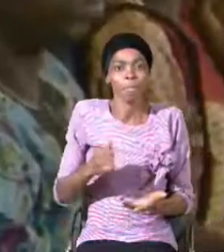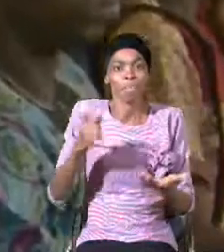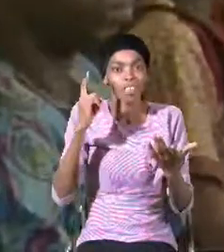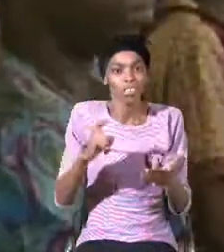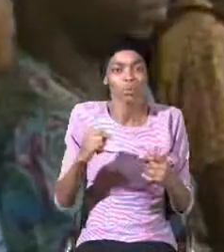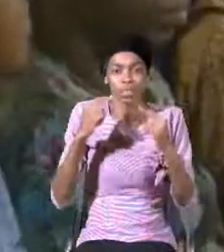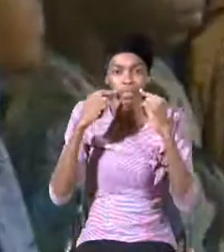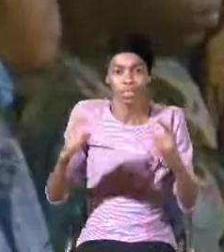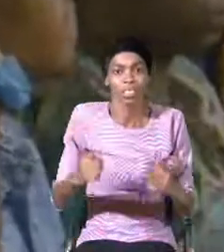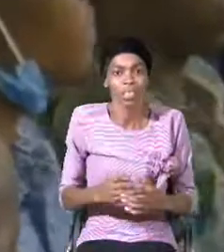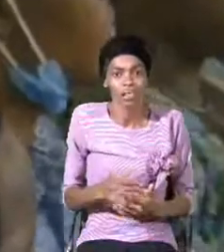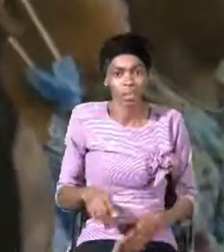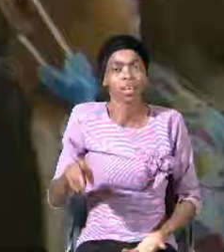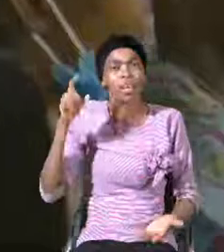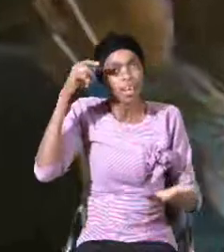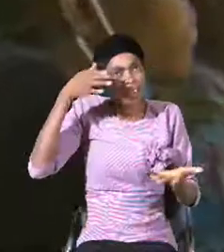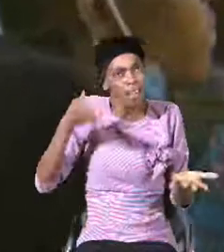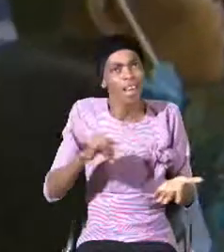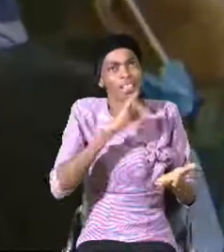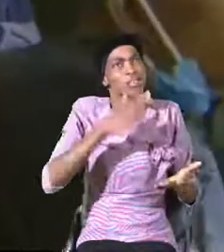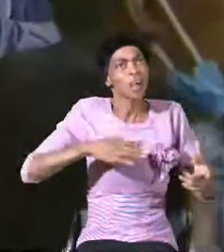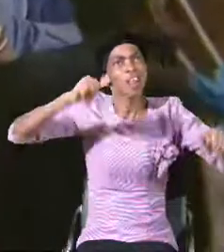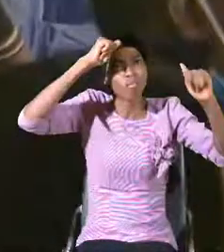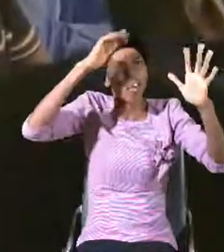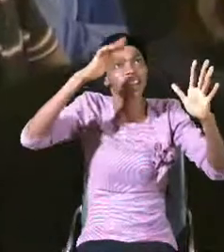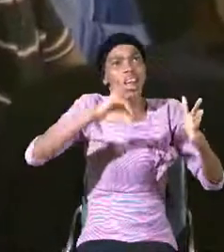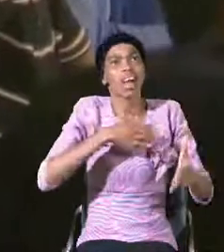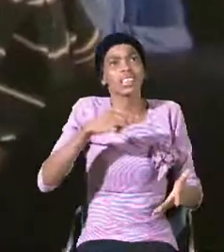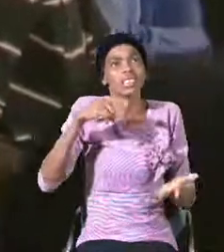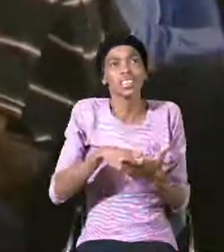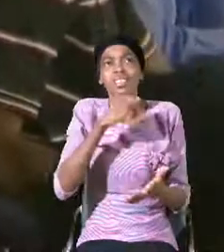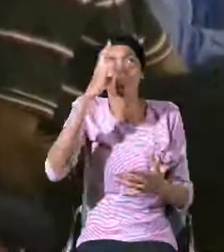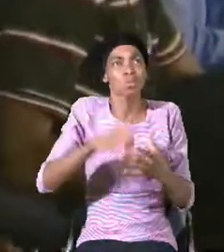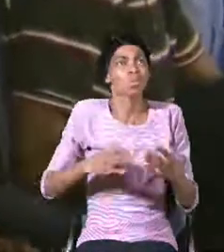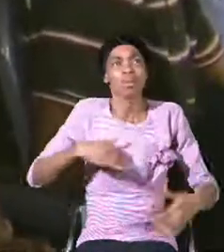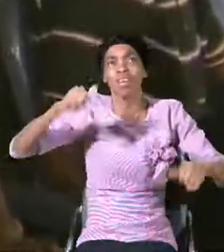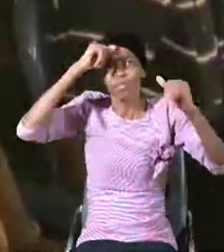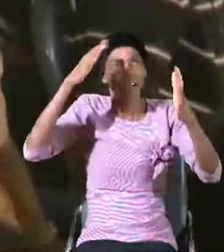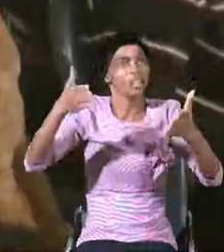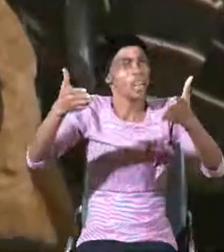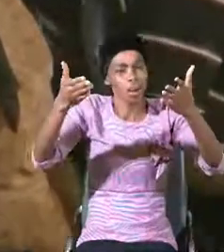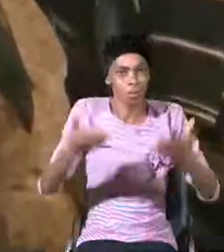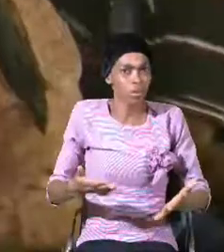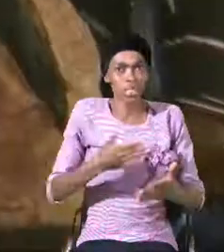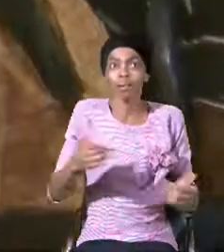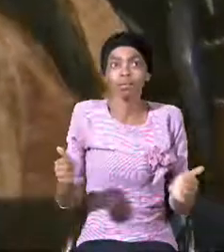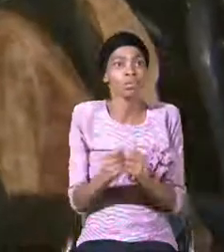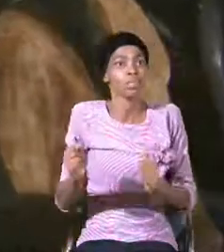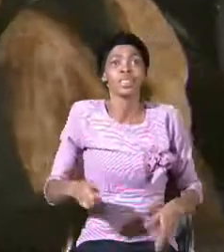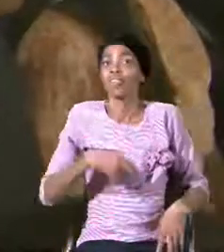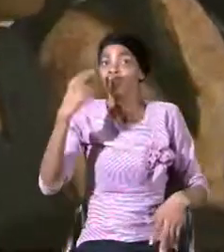Comme le voici mon père, comme le fils du roi. C'est voici ce que mon père veut. Et avec la